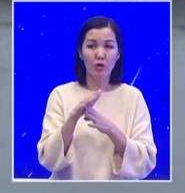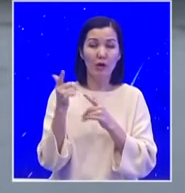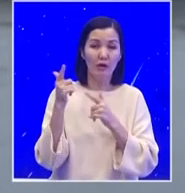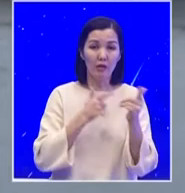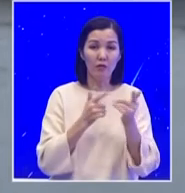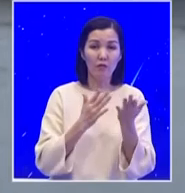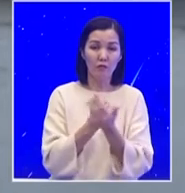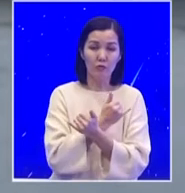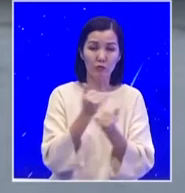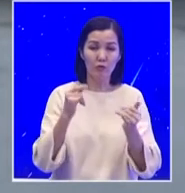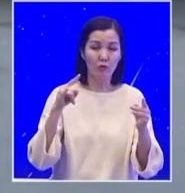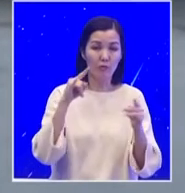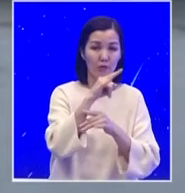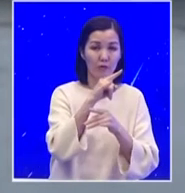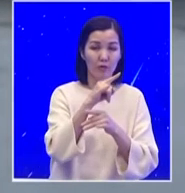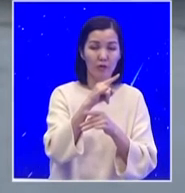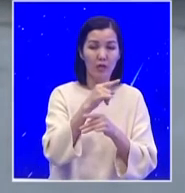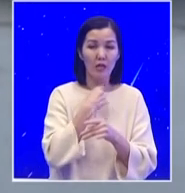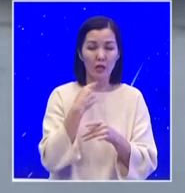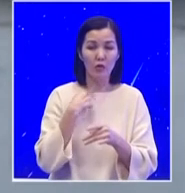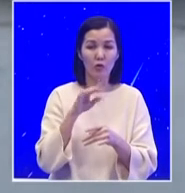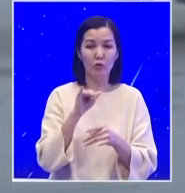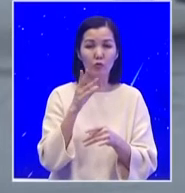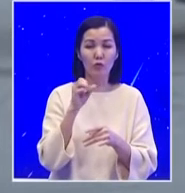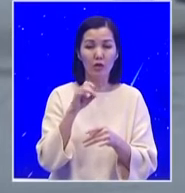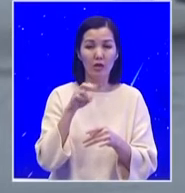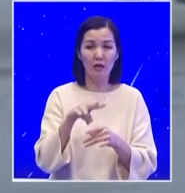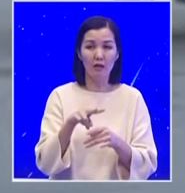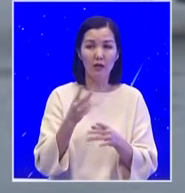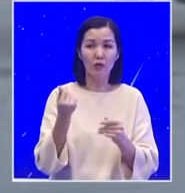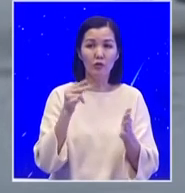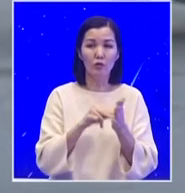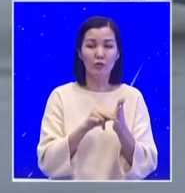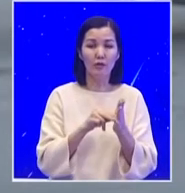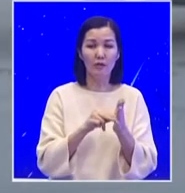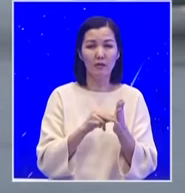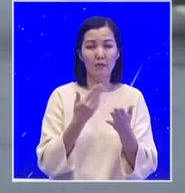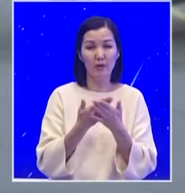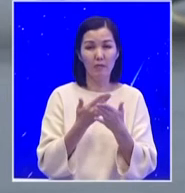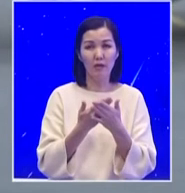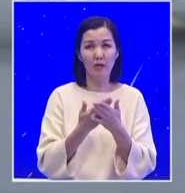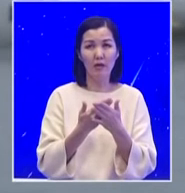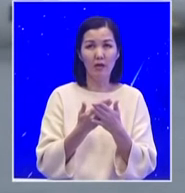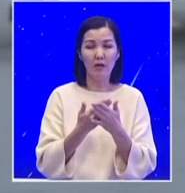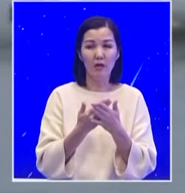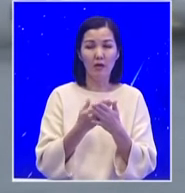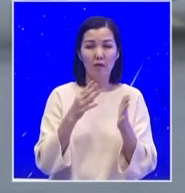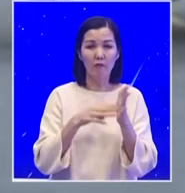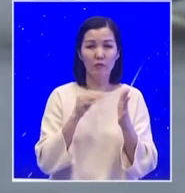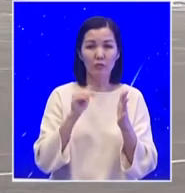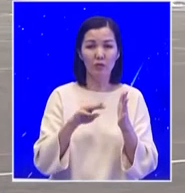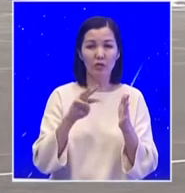готова к выполнению полетов по маршруту Талдыкурган-Ушарал-Талдыкурган. Стоимость билета будет стоить в одном направлении 8 тысяч